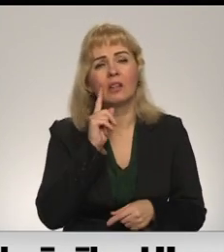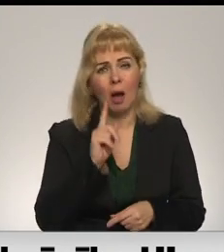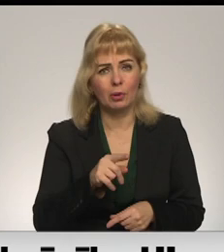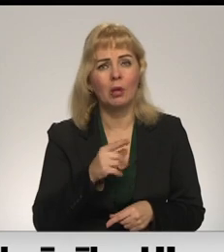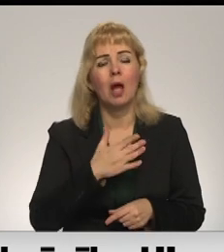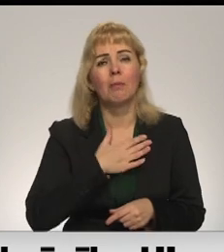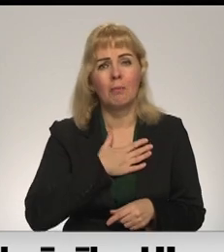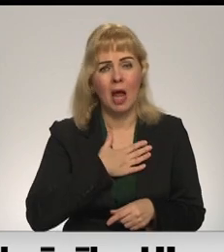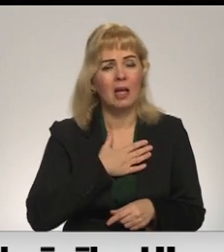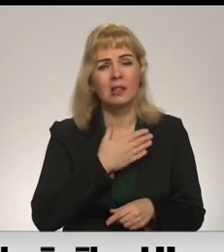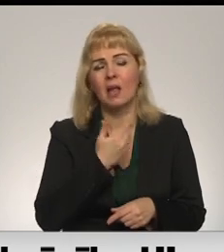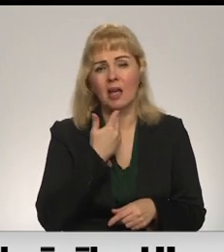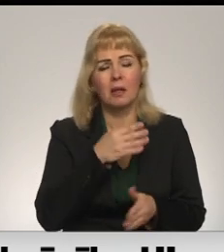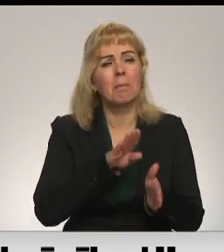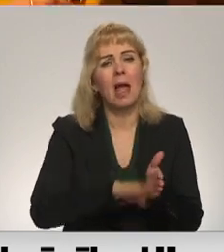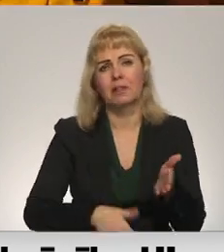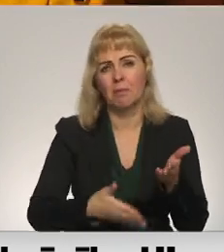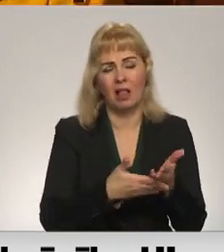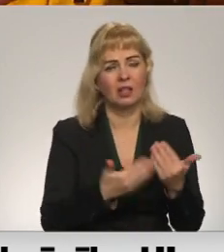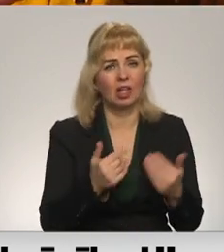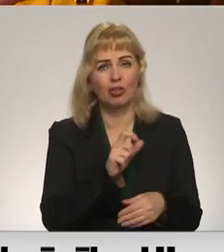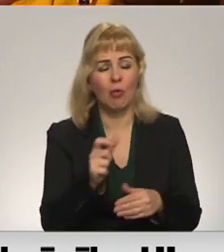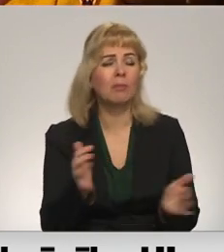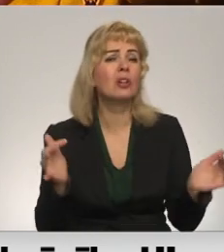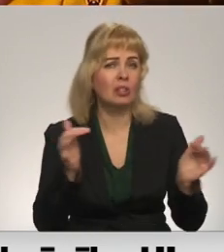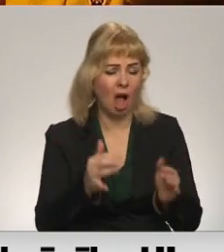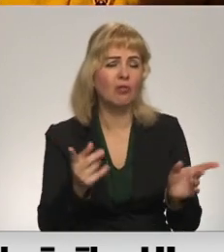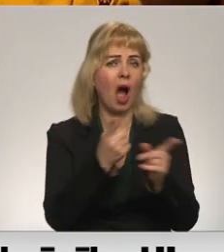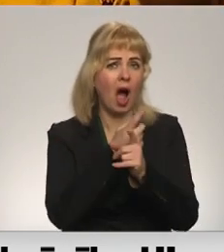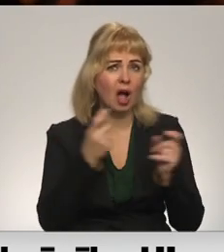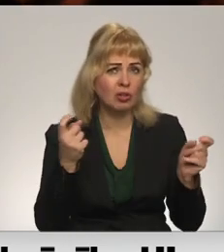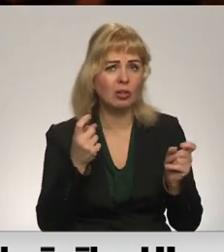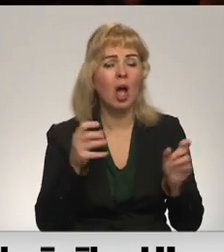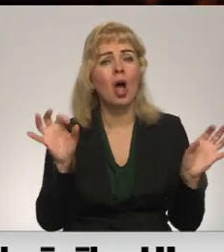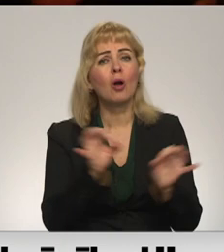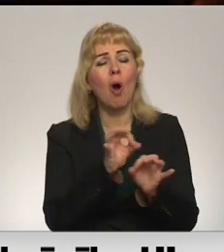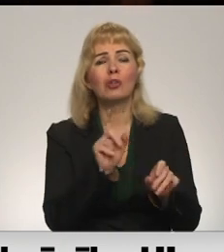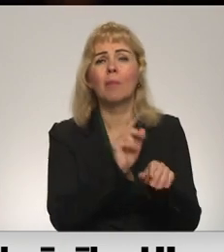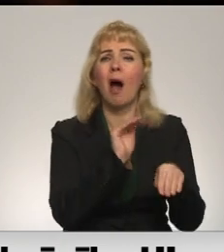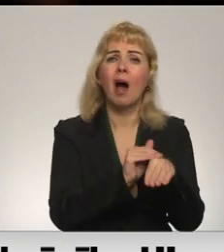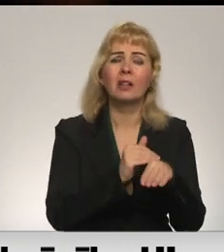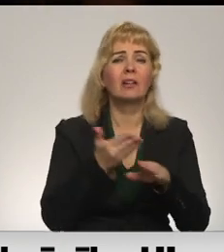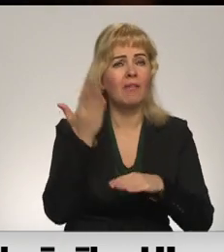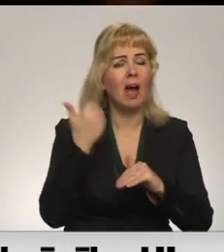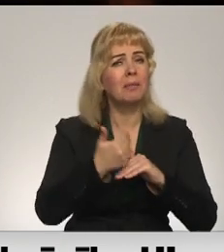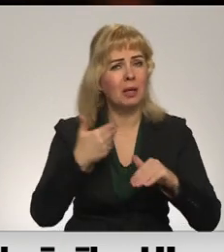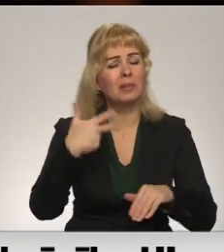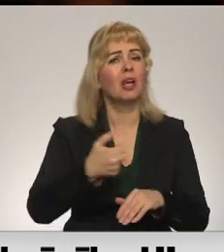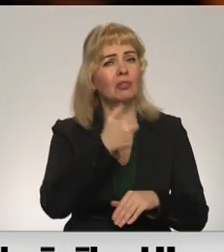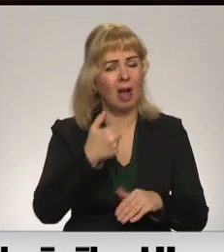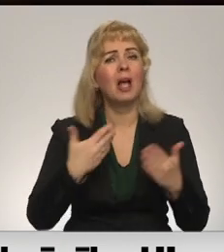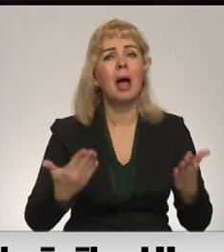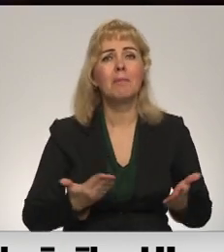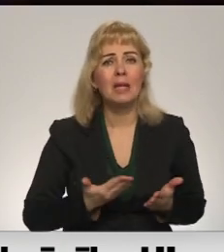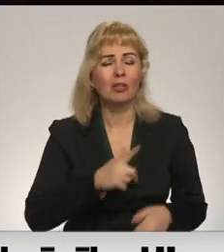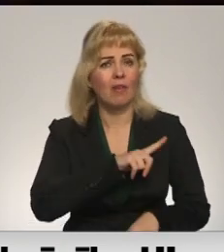esam diezgan bezpalīdzīgi šobrīd. Sanākuši atzīst, ka atmosfēra koncerta atgādina pirms vairāk nekā 30 gadiem piedzīvoto,